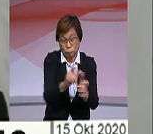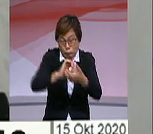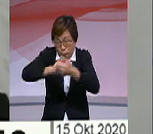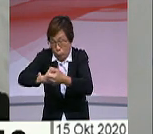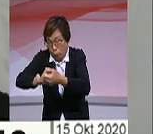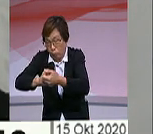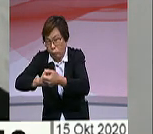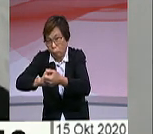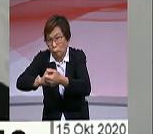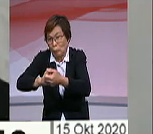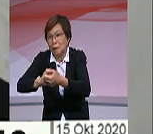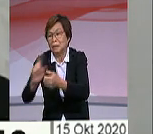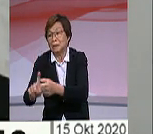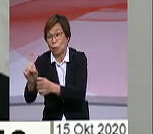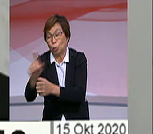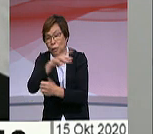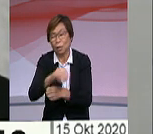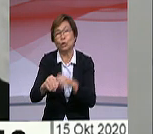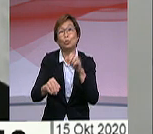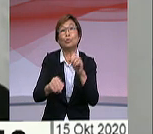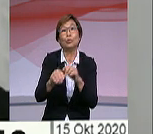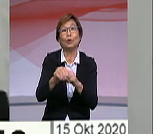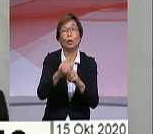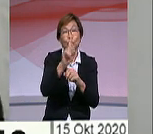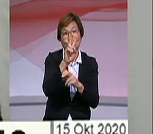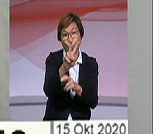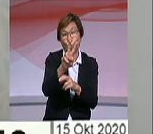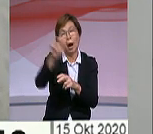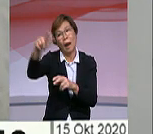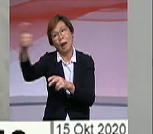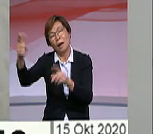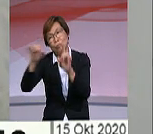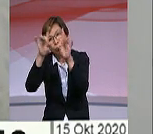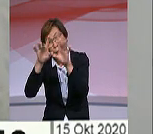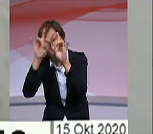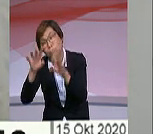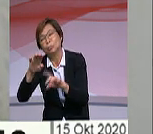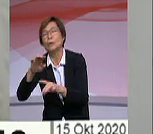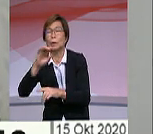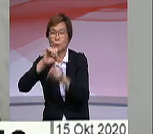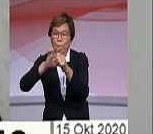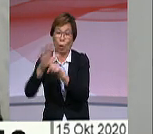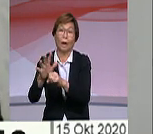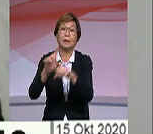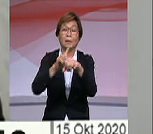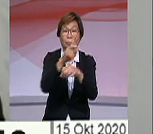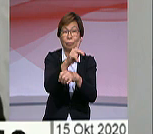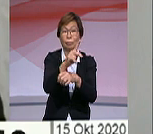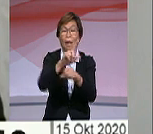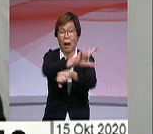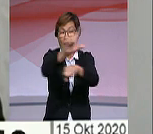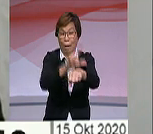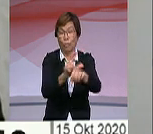kepada kes positif COVID-19 dan 2 kes daripada lain-lain saringan COVID-19. Di wilayah Persekutuan